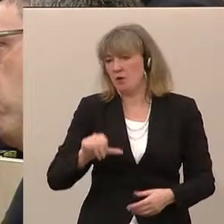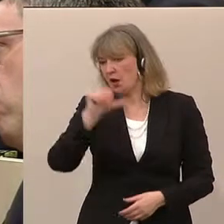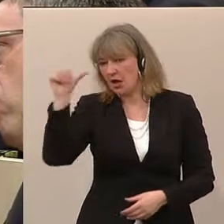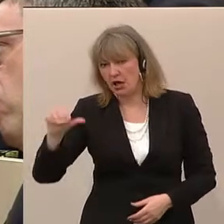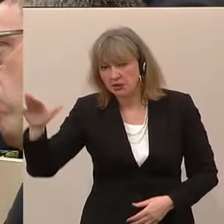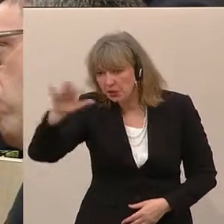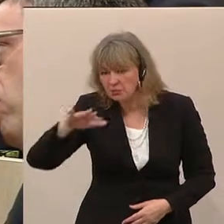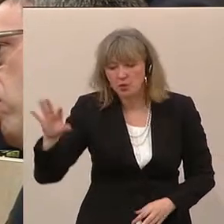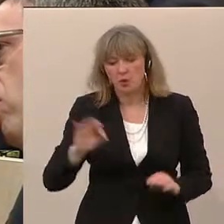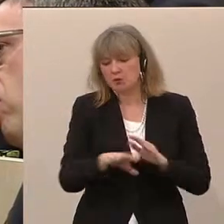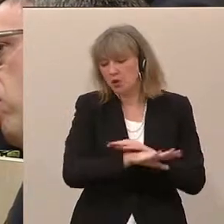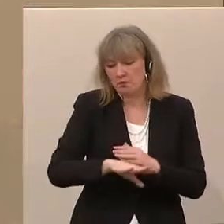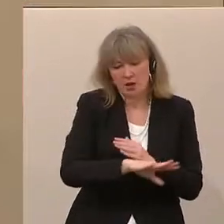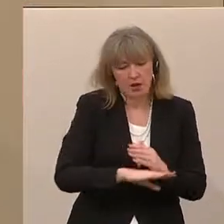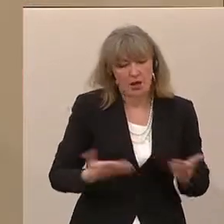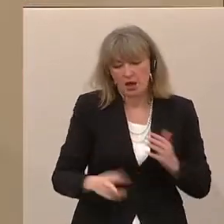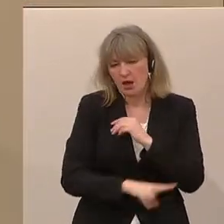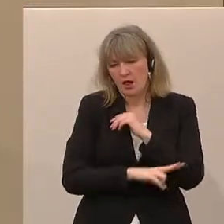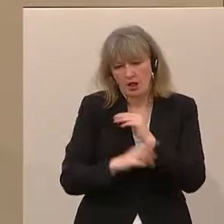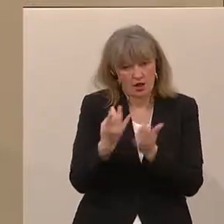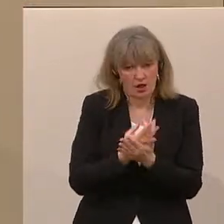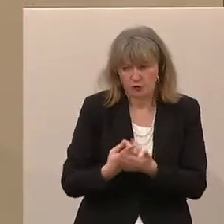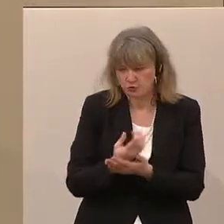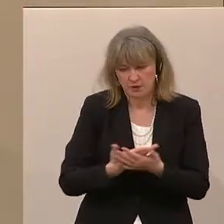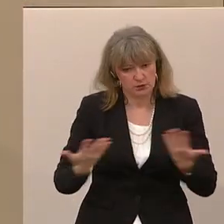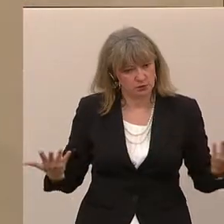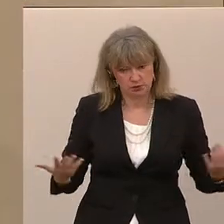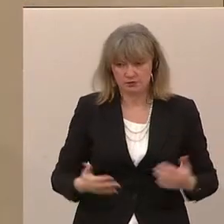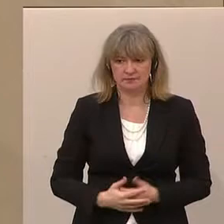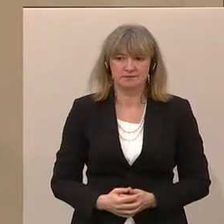Boden oder auch im Bereich einer Lehrausbildung.